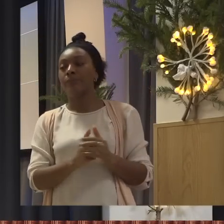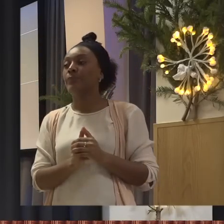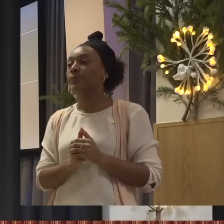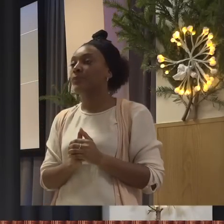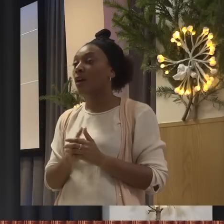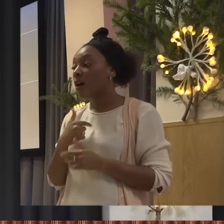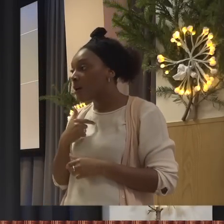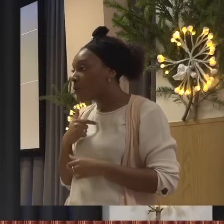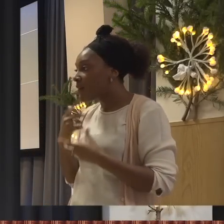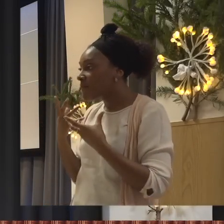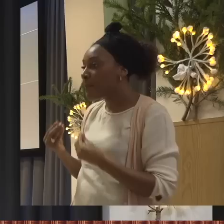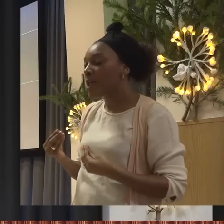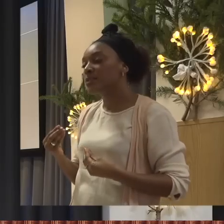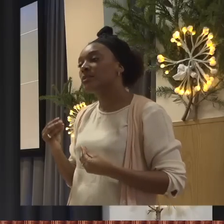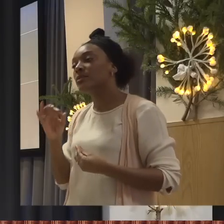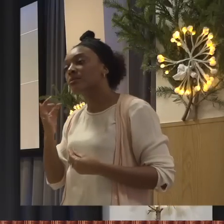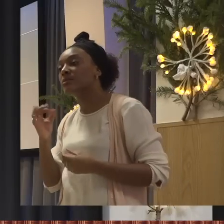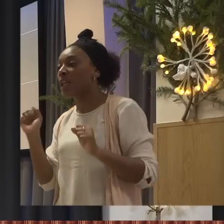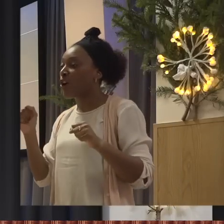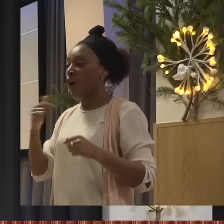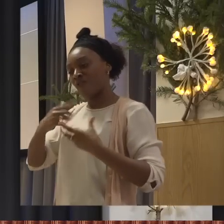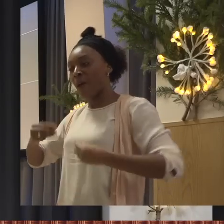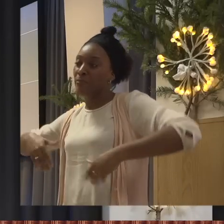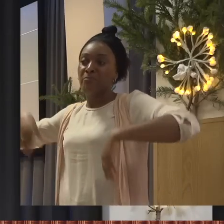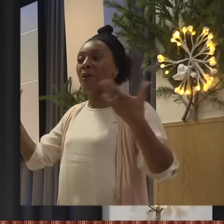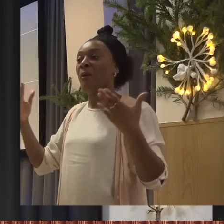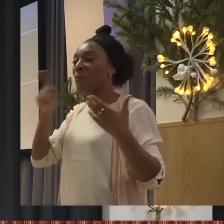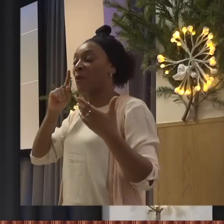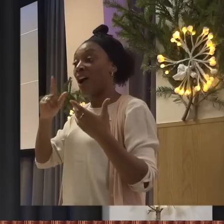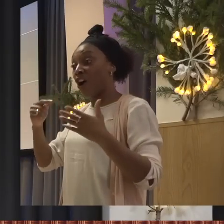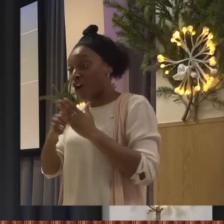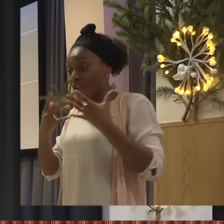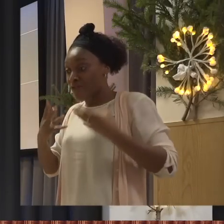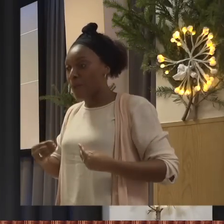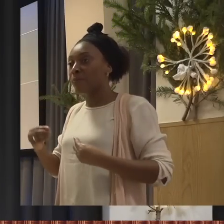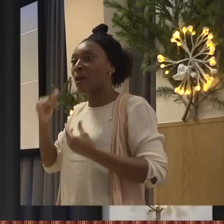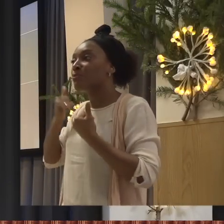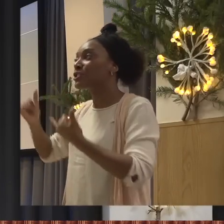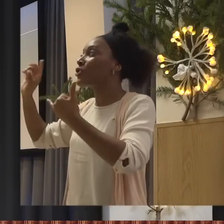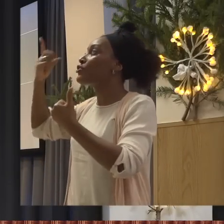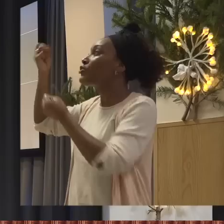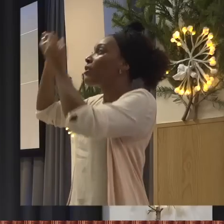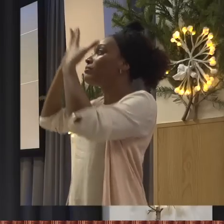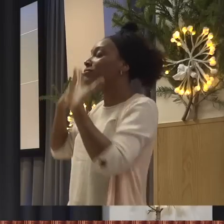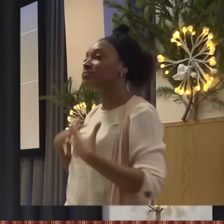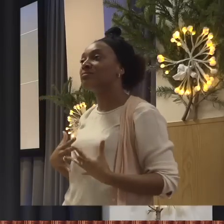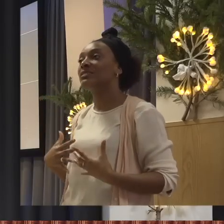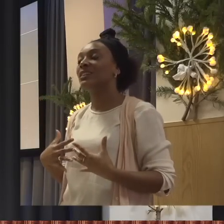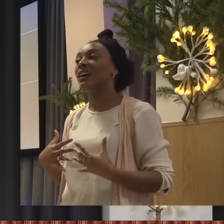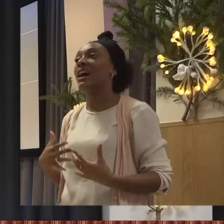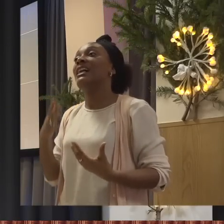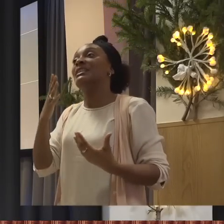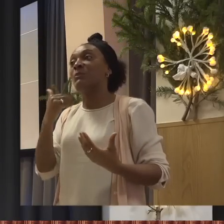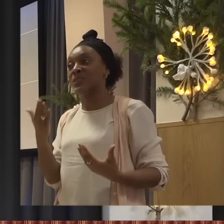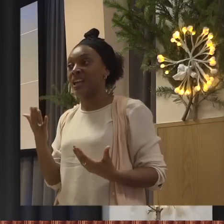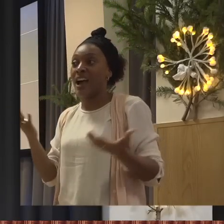mes faiblesses, afin que la puissance de Christ repose sur moi. C'est pourquoi je